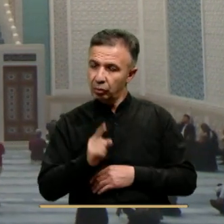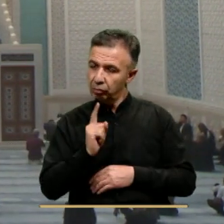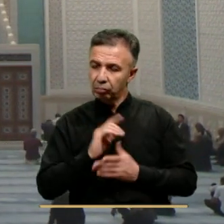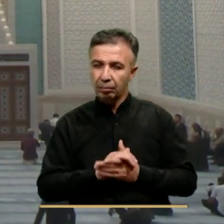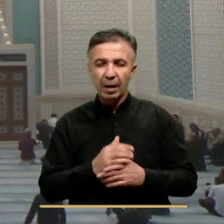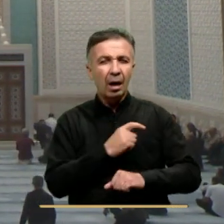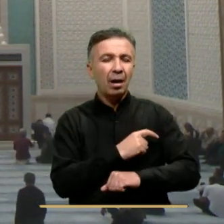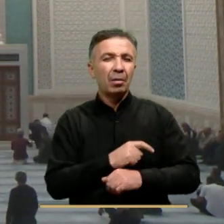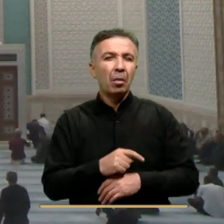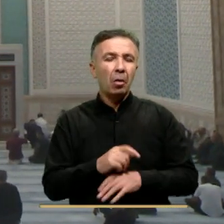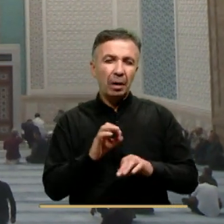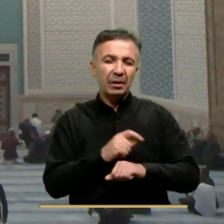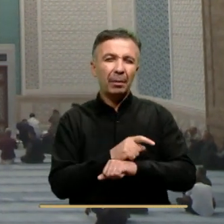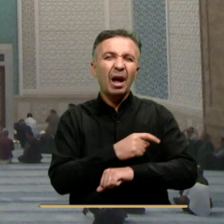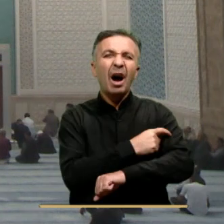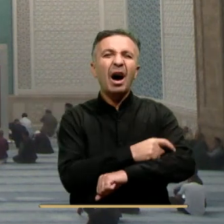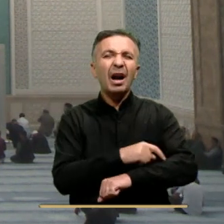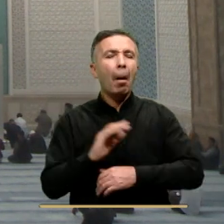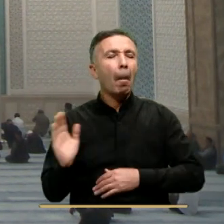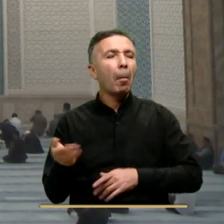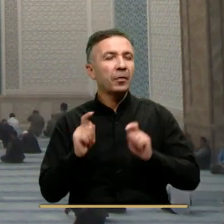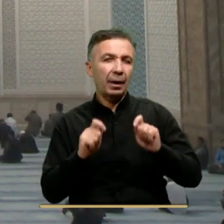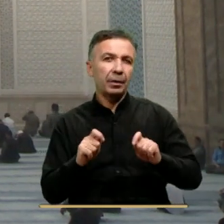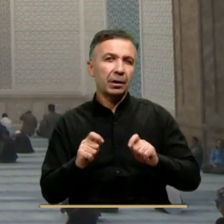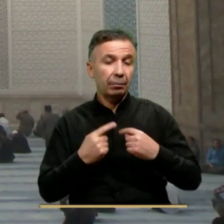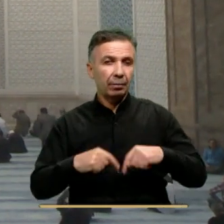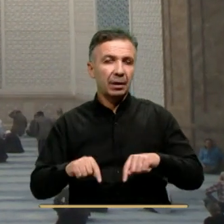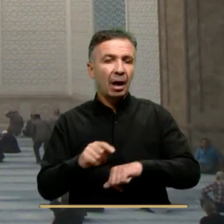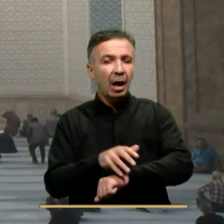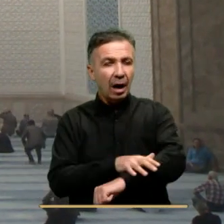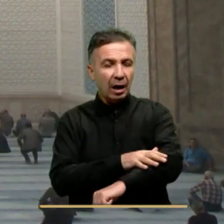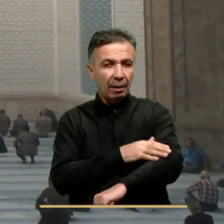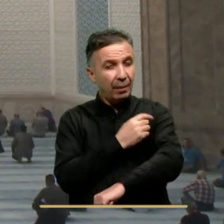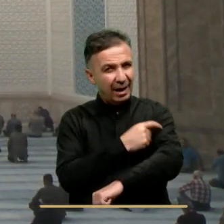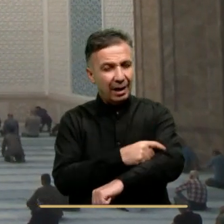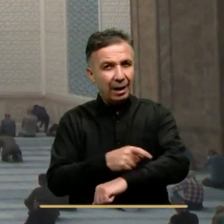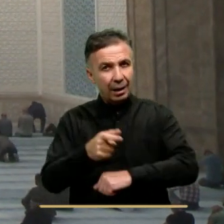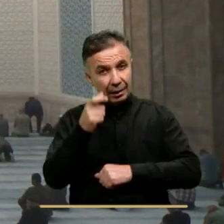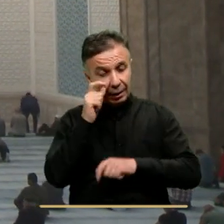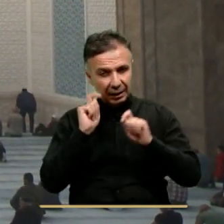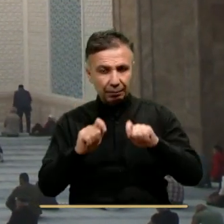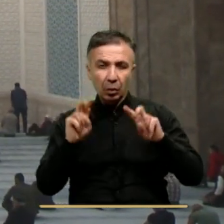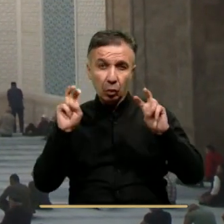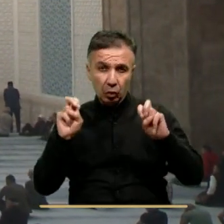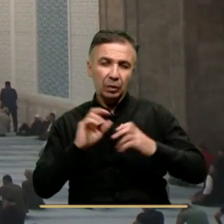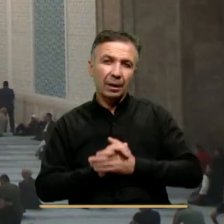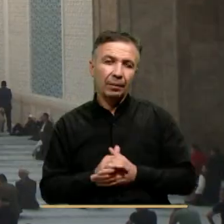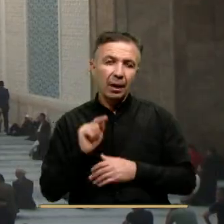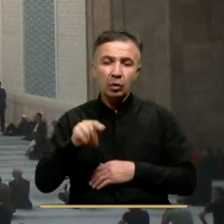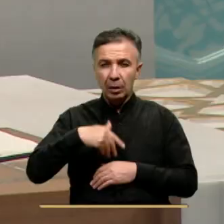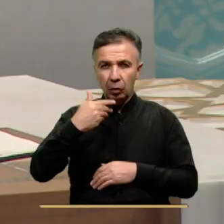hafif alınacak diyor bizleri uyarıyor haram ve helal hassasiyeti konusunda